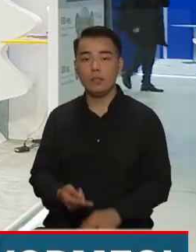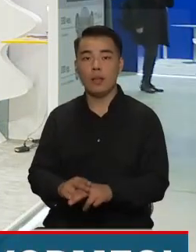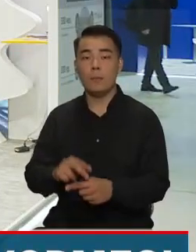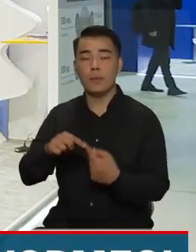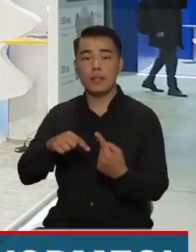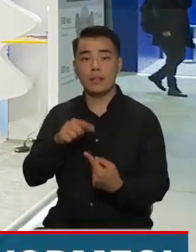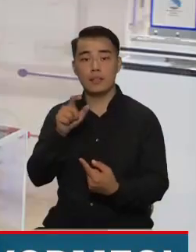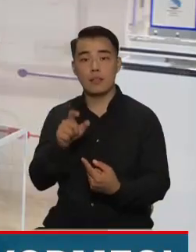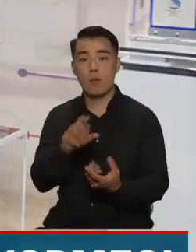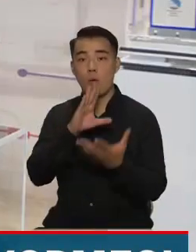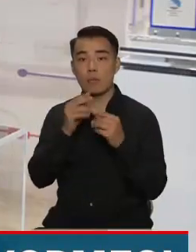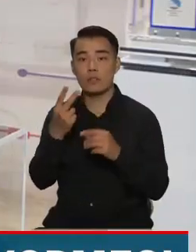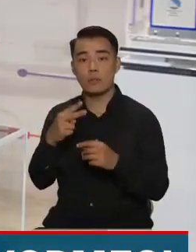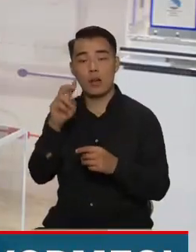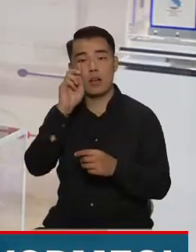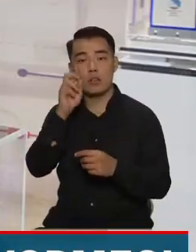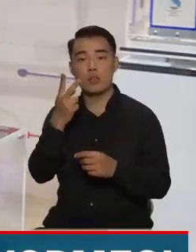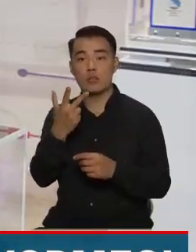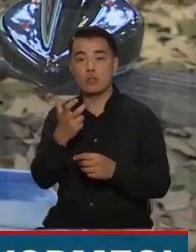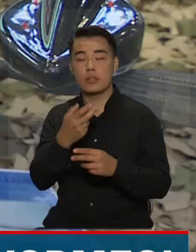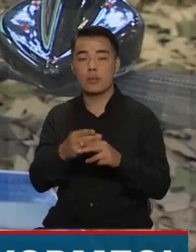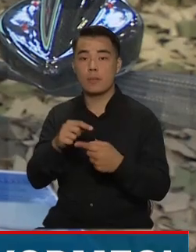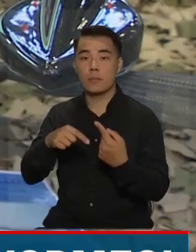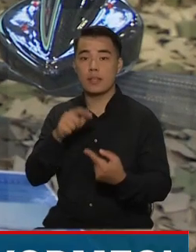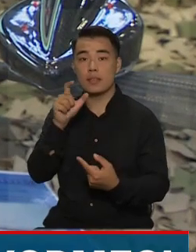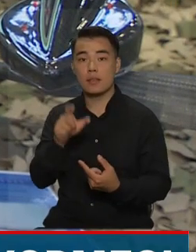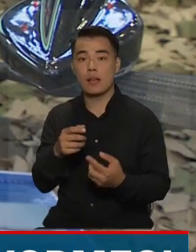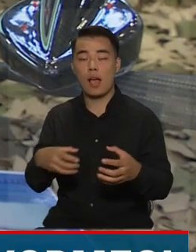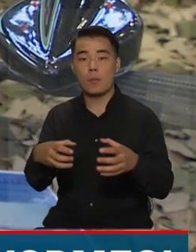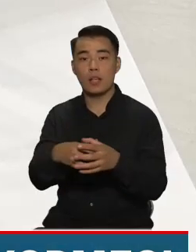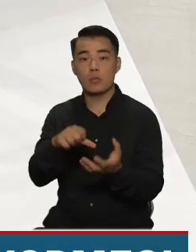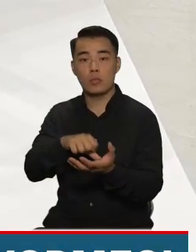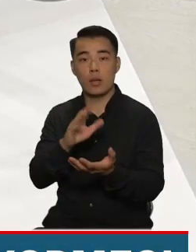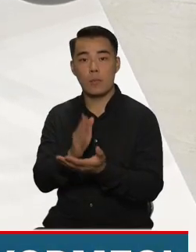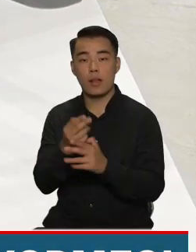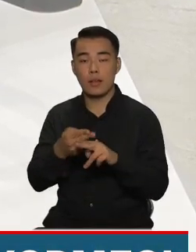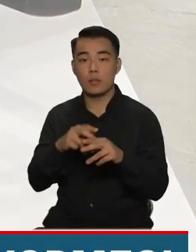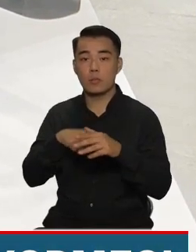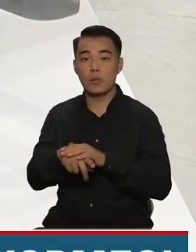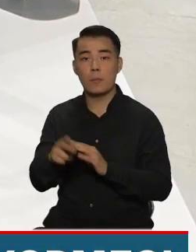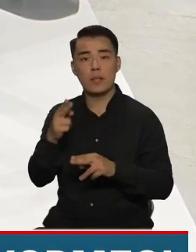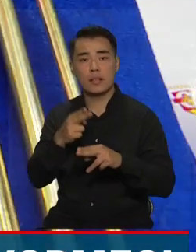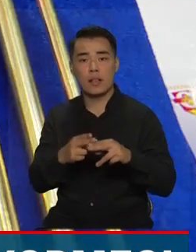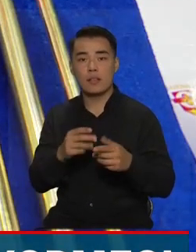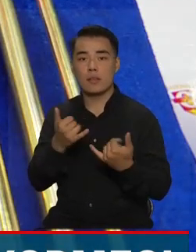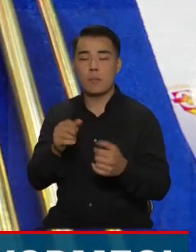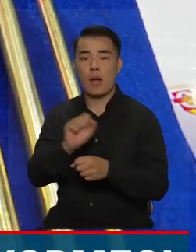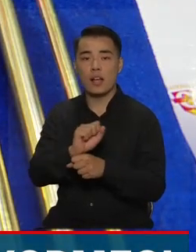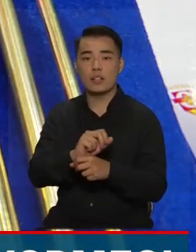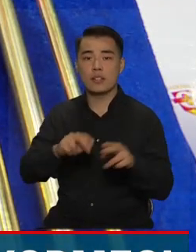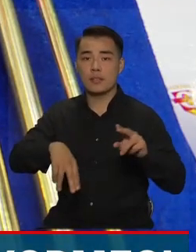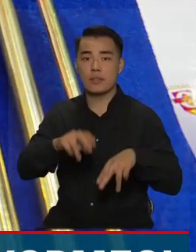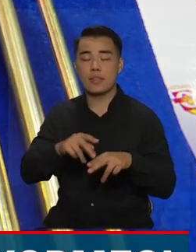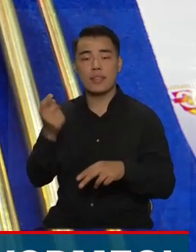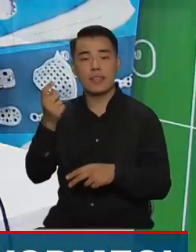Өнеркәсіптік көрмеге әлемнің 20 елінен 300-ден астам кәсіпорынмен компания қатысып жатыр. Олардың арасында металлургия, машина жасау, химия,